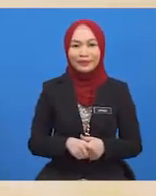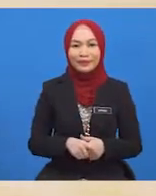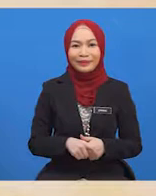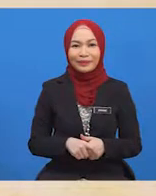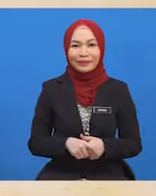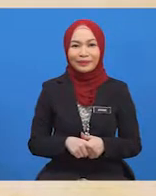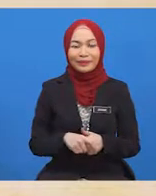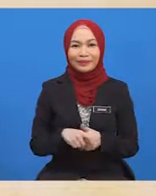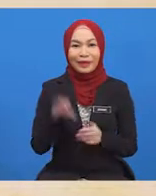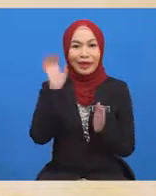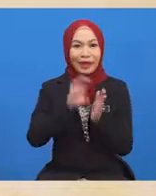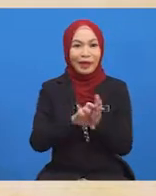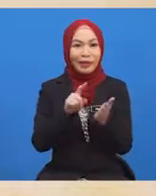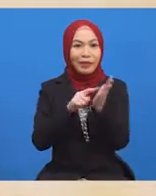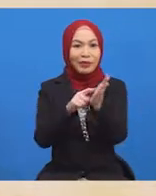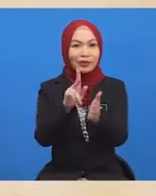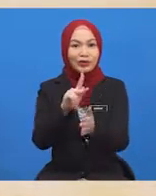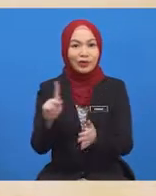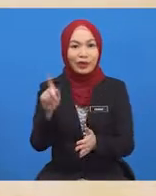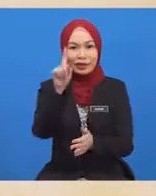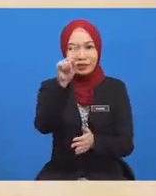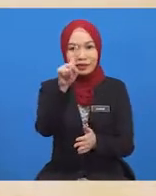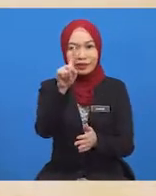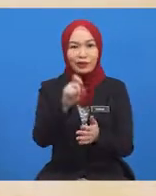Raja menunjukkan sebuah kubus.